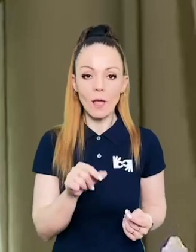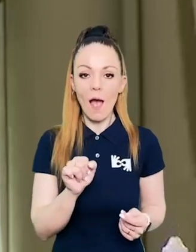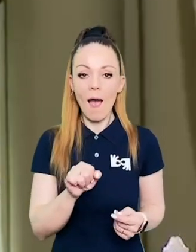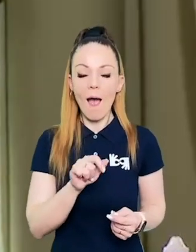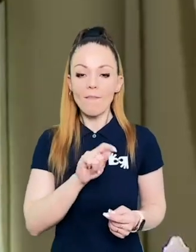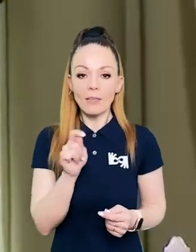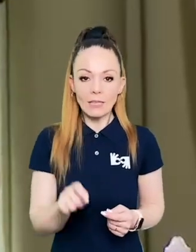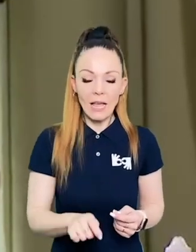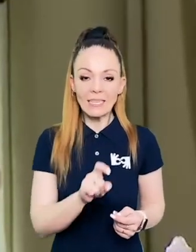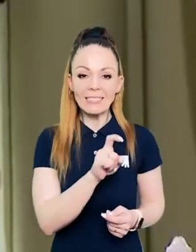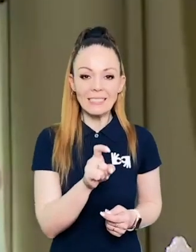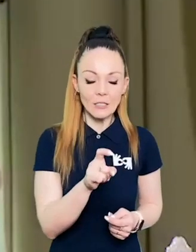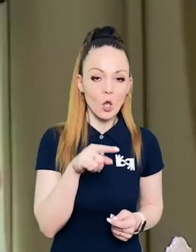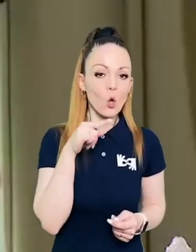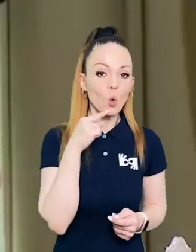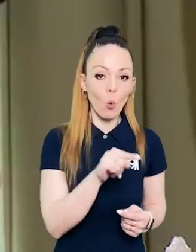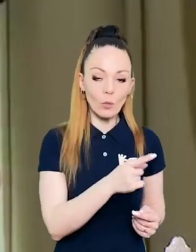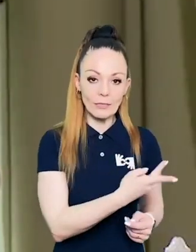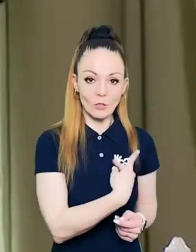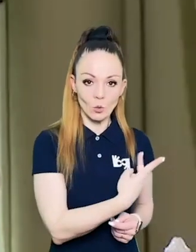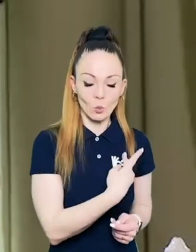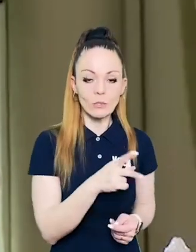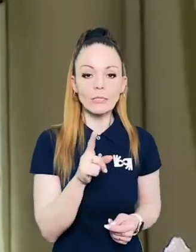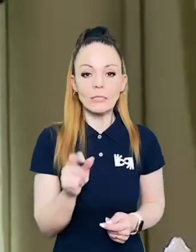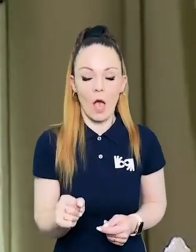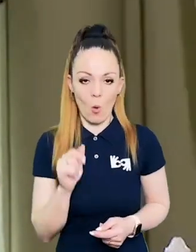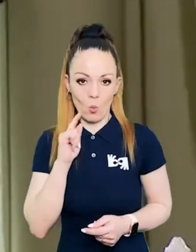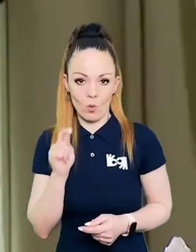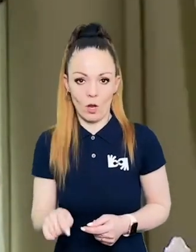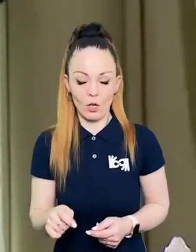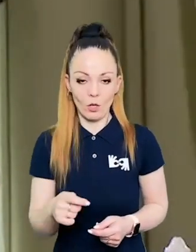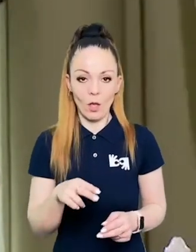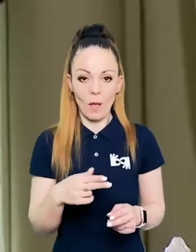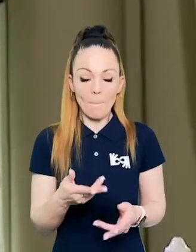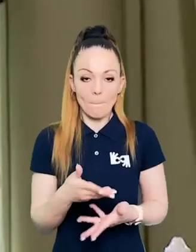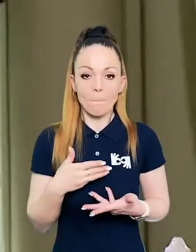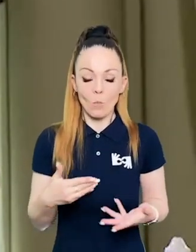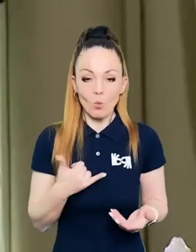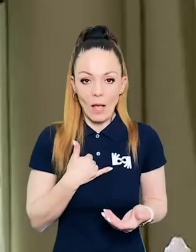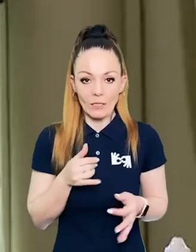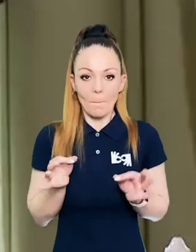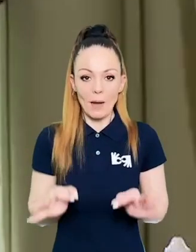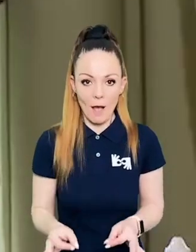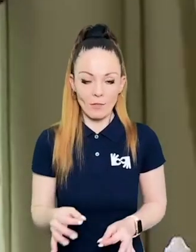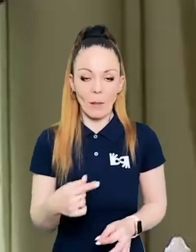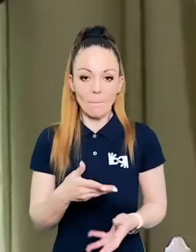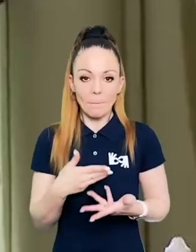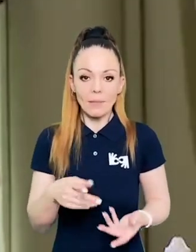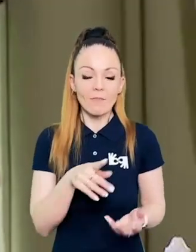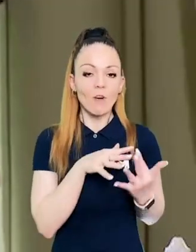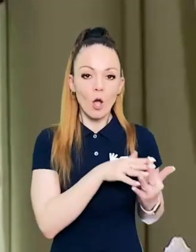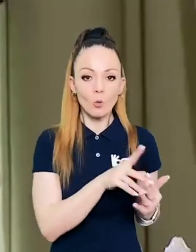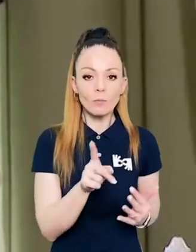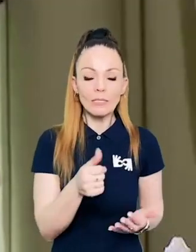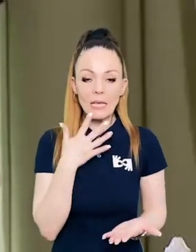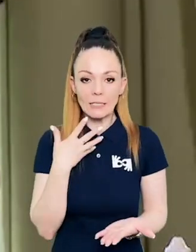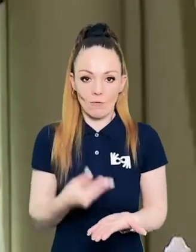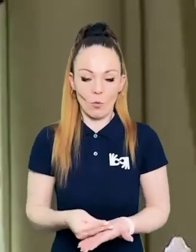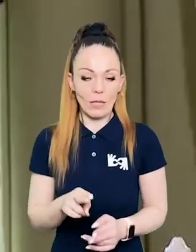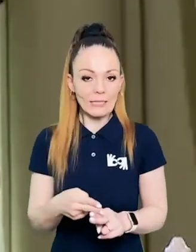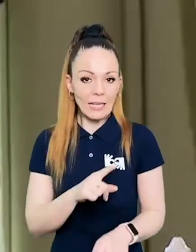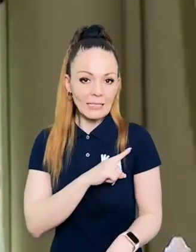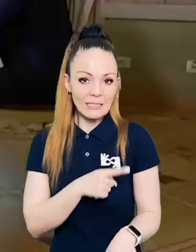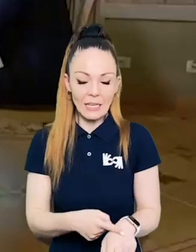з Росією за Україну. Це вже говорить, що у нас правда. Ми за своє воюємо. Важливо. Це сильна